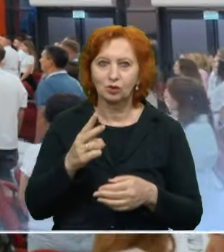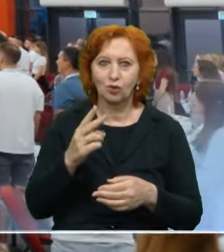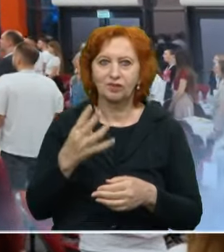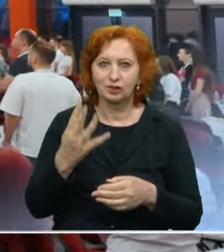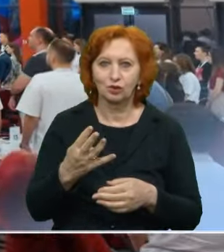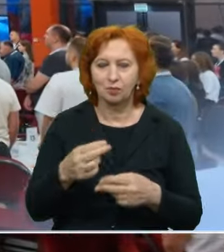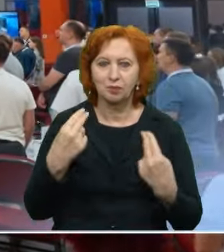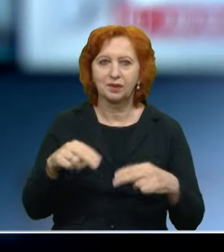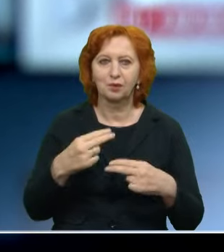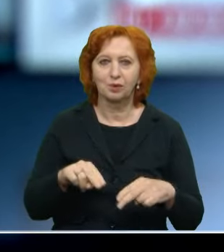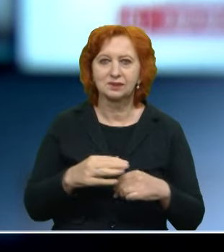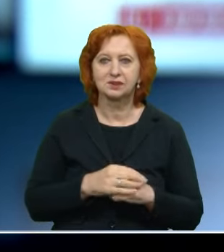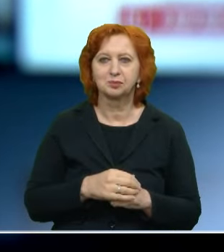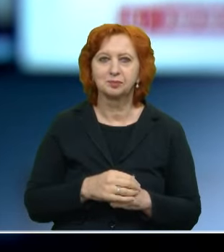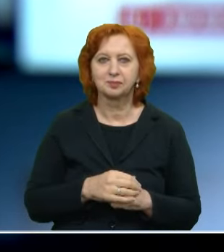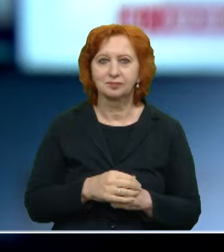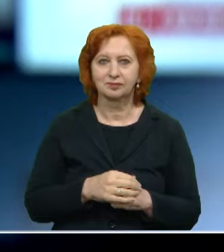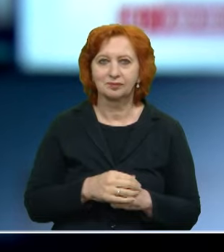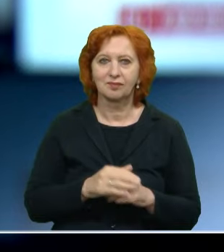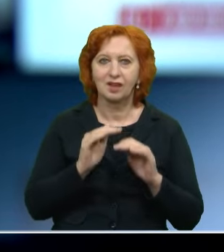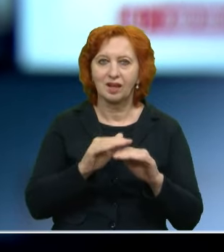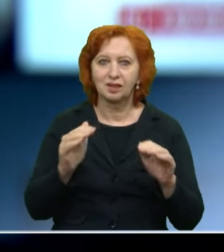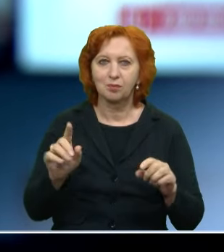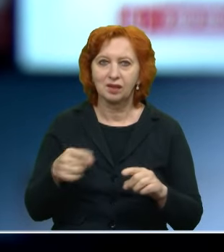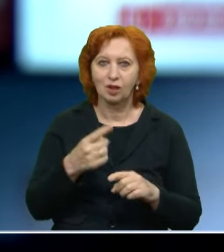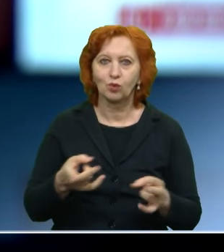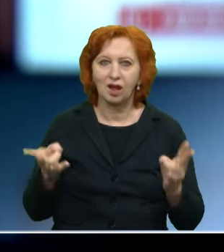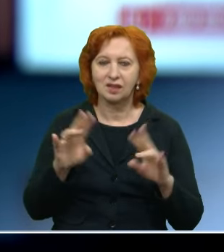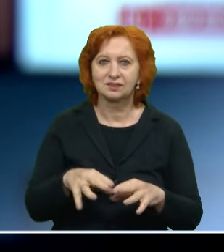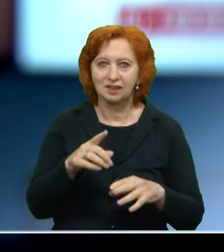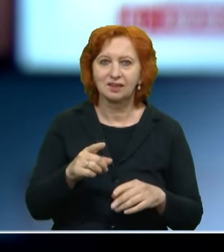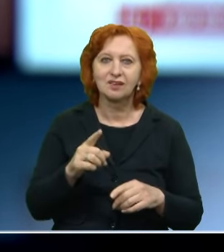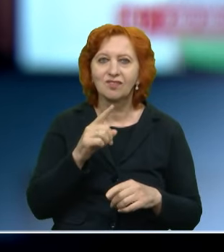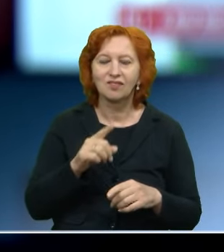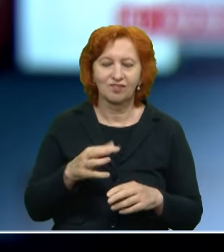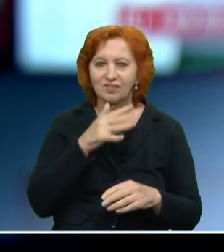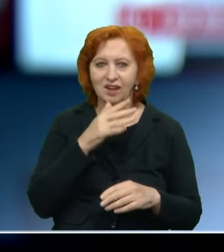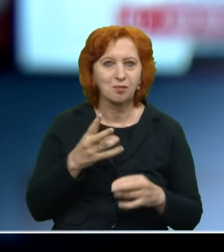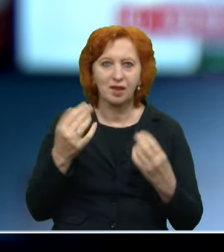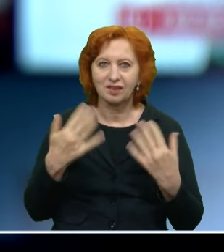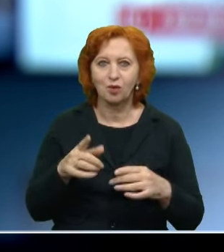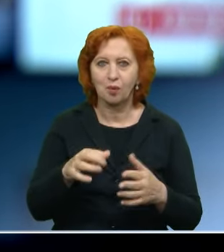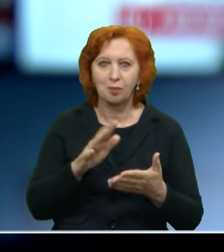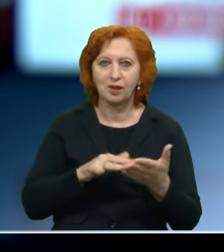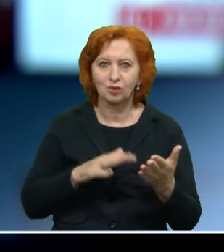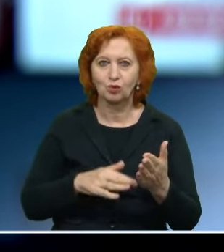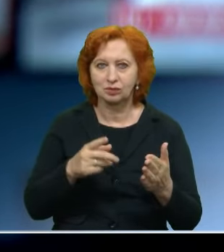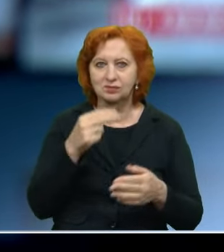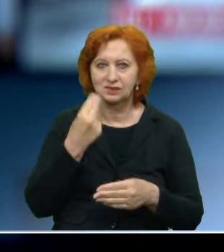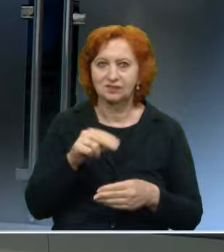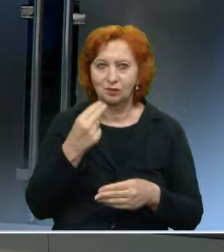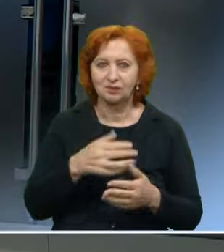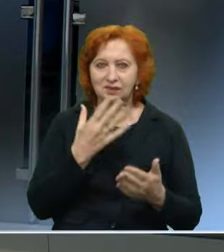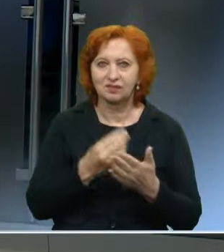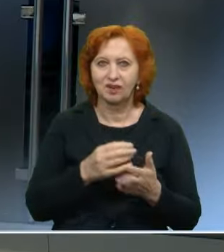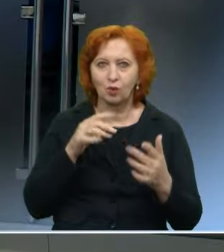Дон-24, Пятигорск. Ребята, которые остались в регионе, времени зря не теряют и продолжают совершенствовать себя в